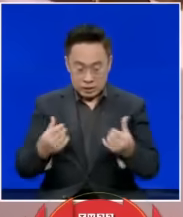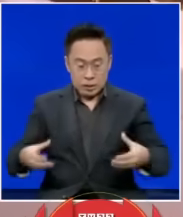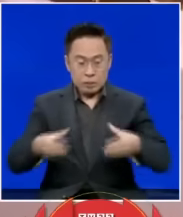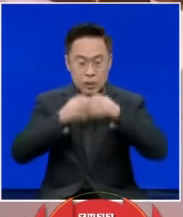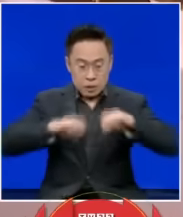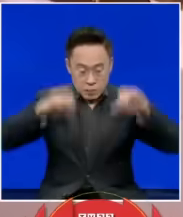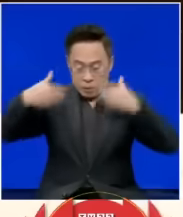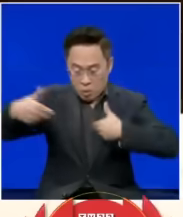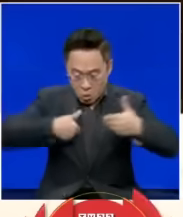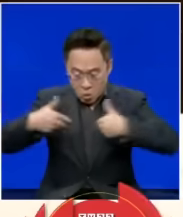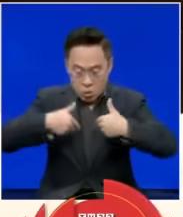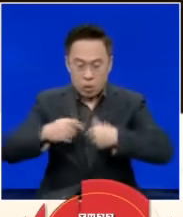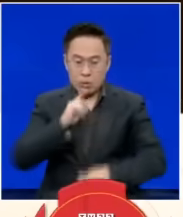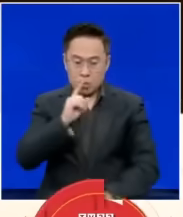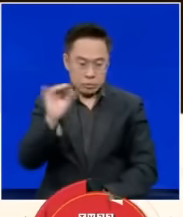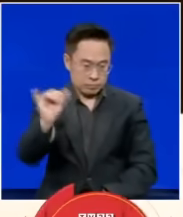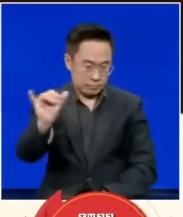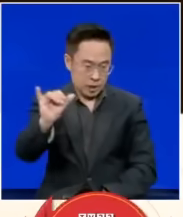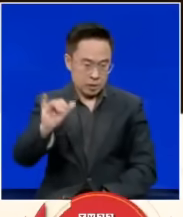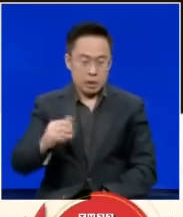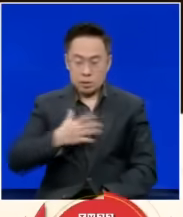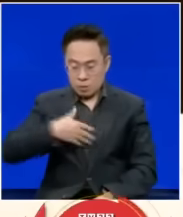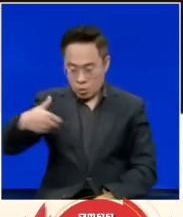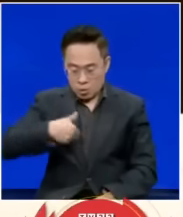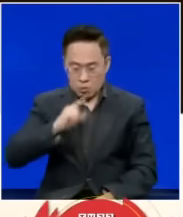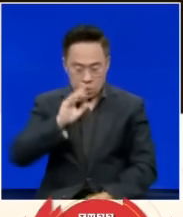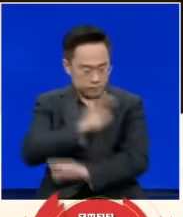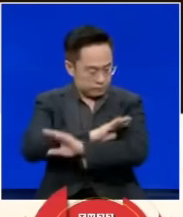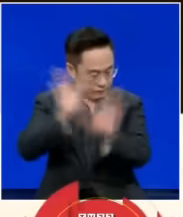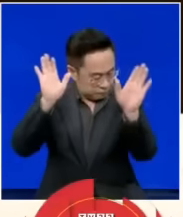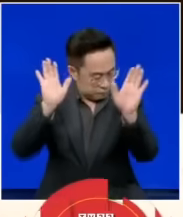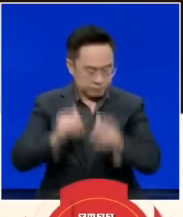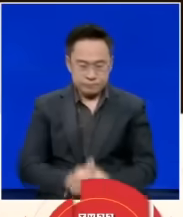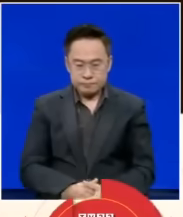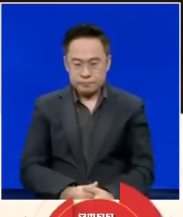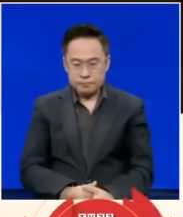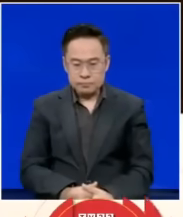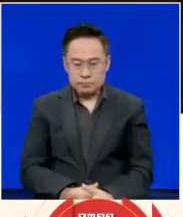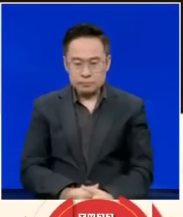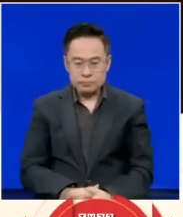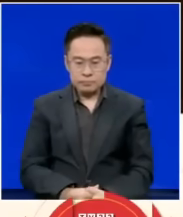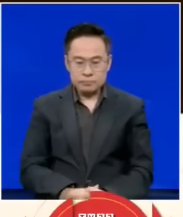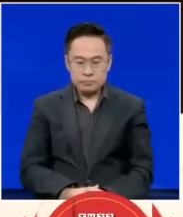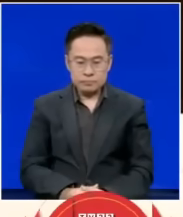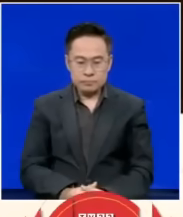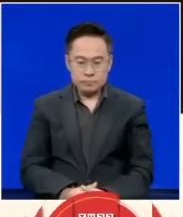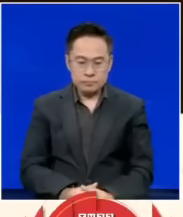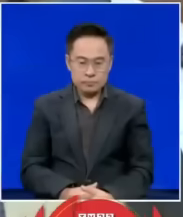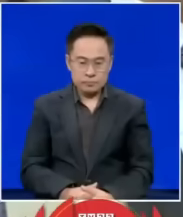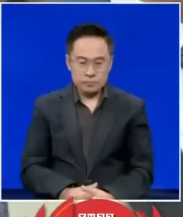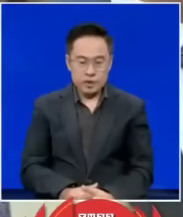ไม่มีและแม้ว่าจะส่งสัญญาณมาผมถือว่าเป็นสัญญาณที่รับไม่ได้ค่ะ ในส่ว